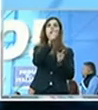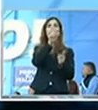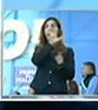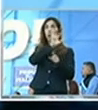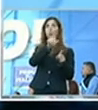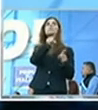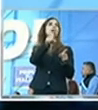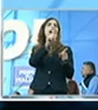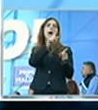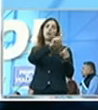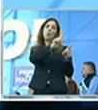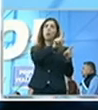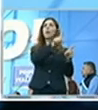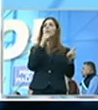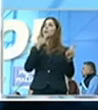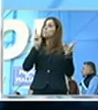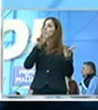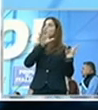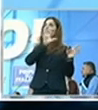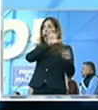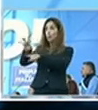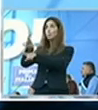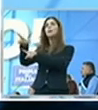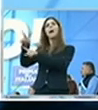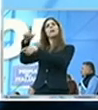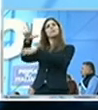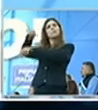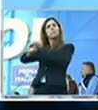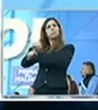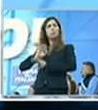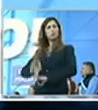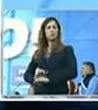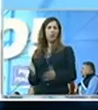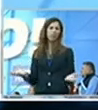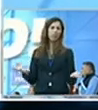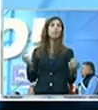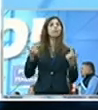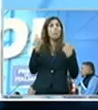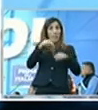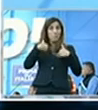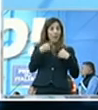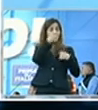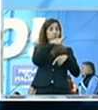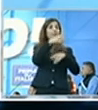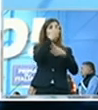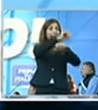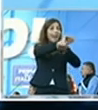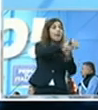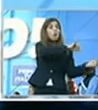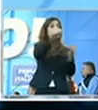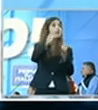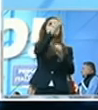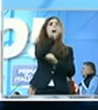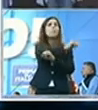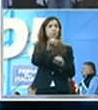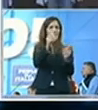politica, programmatica della Lega. Però il percorso, secondo me, è abbastanza ben tracciato. Dopodiché, oggi che si fa? Si certifica, innanzitutto, la ritrovata